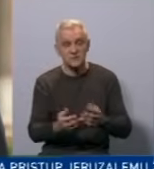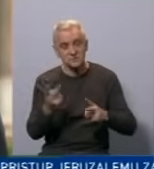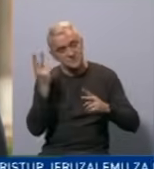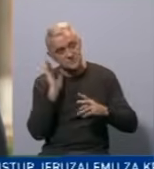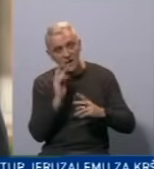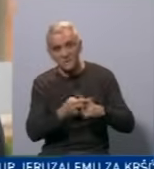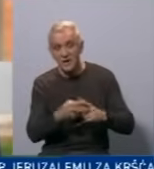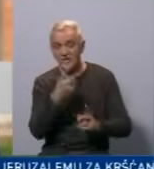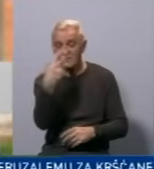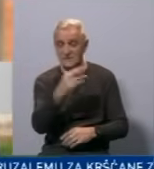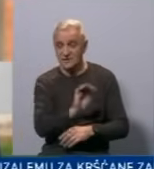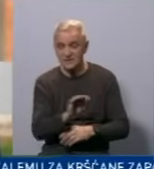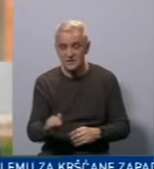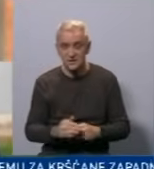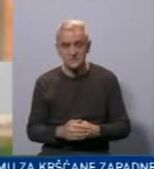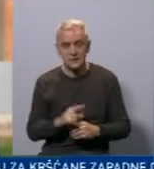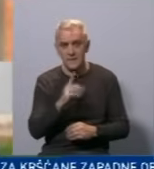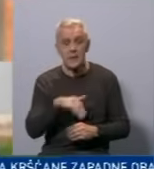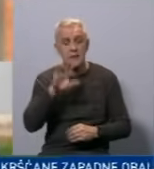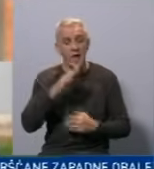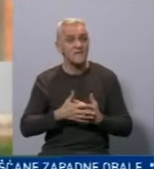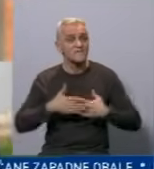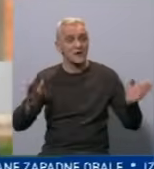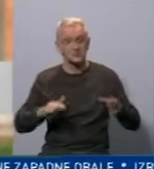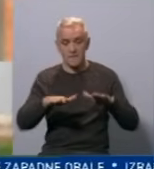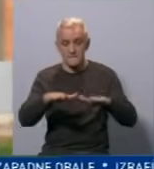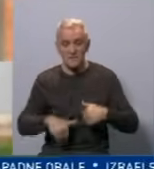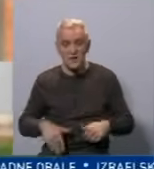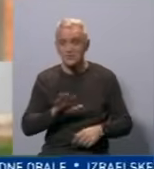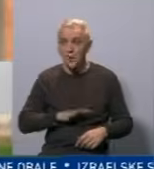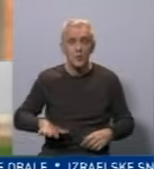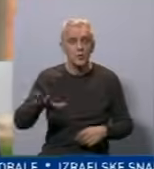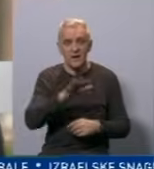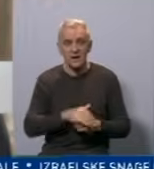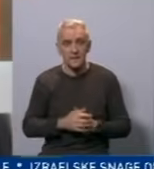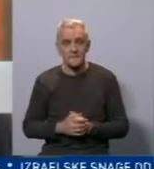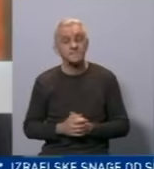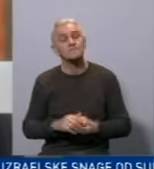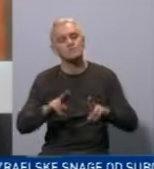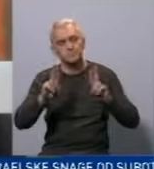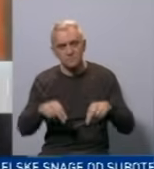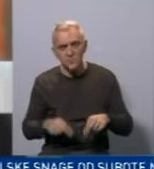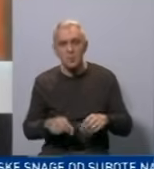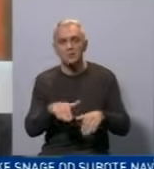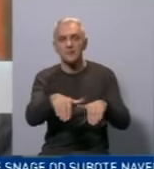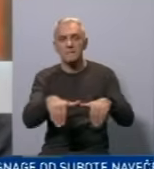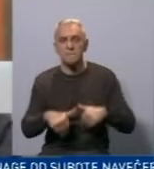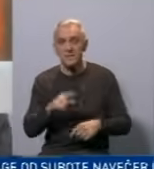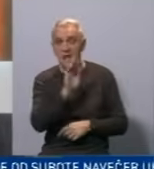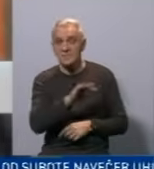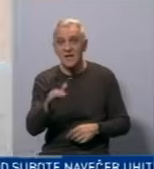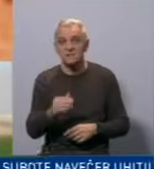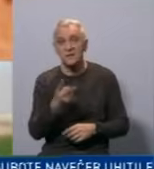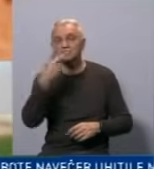djece, što je jedno od najvećih prihvatilišta u regiji čak, i moći će da primi čak i djecu iz